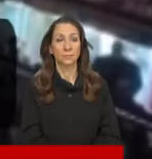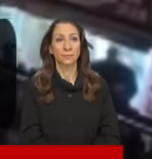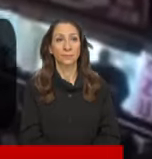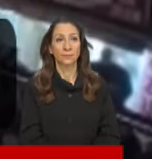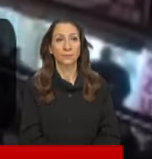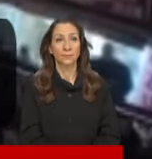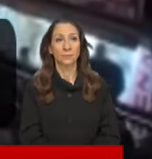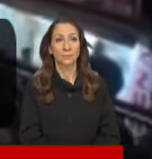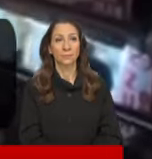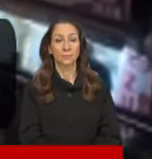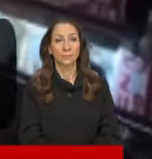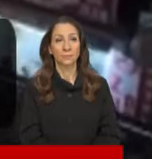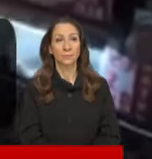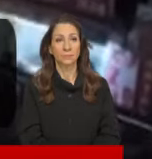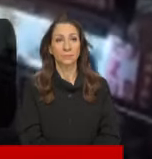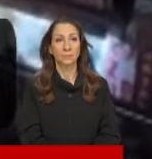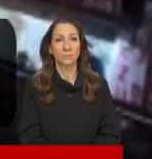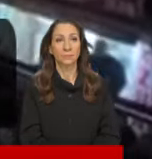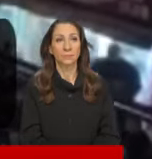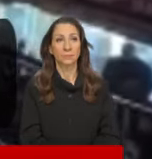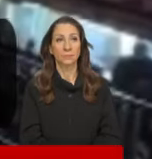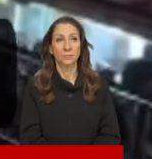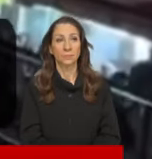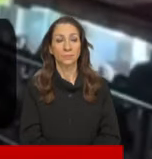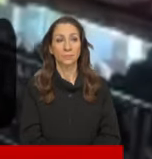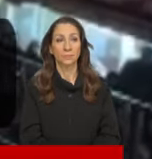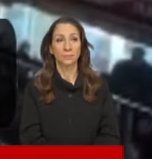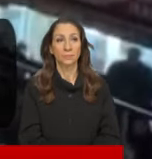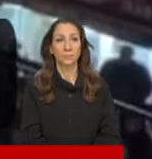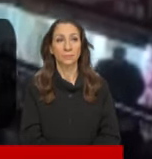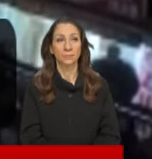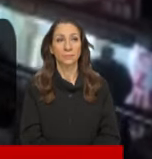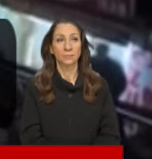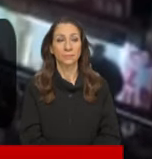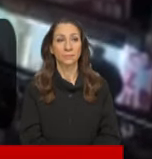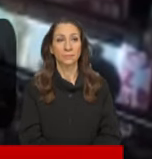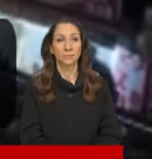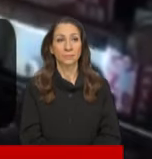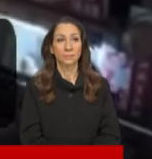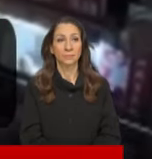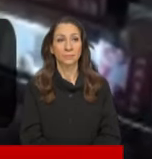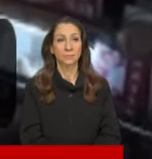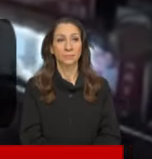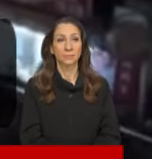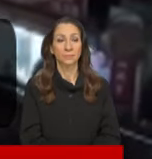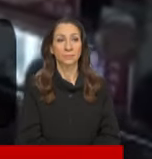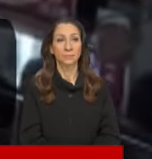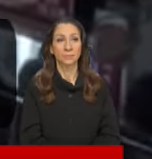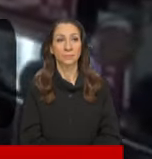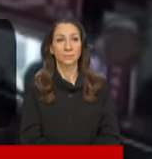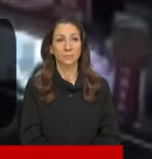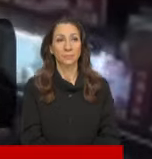aday ki isterseniz 17 olun Bir adayın var